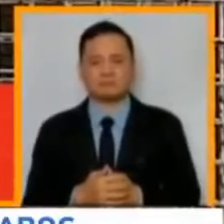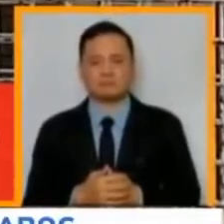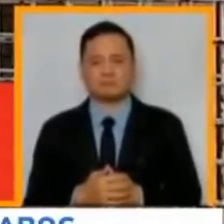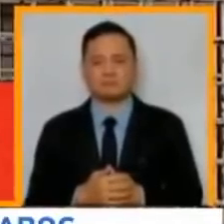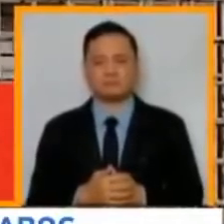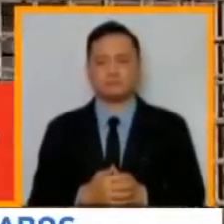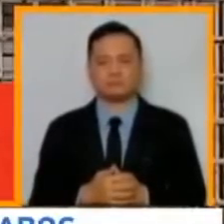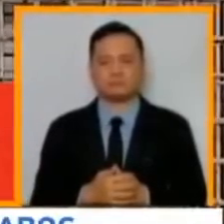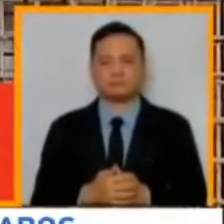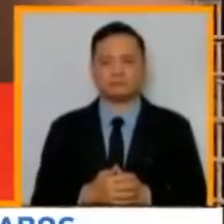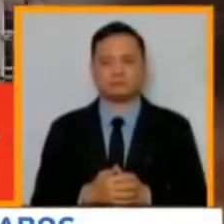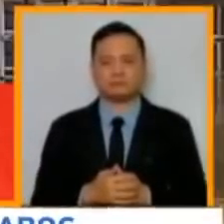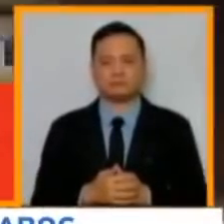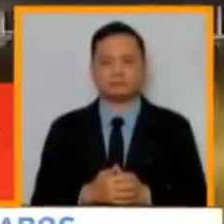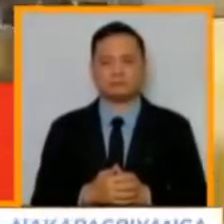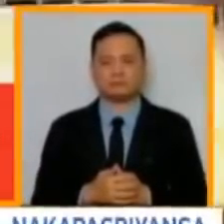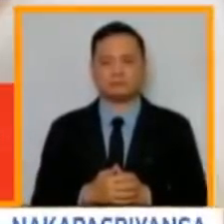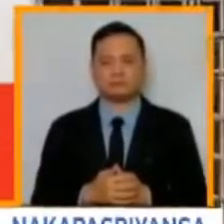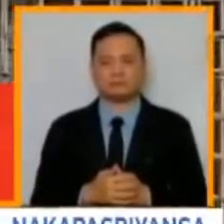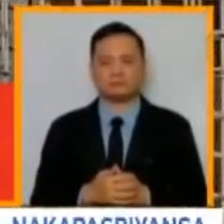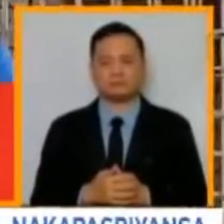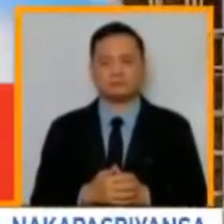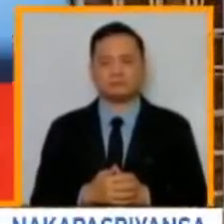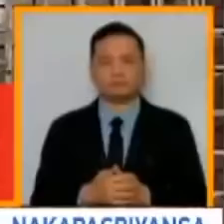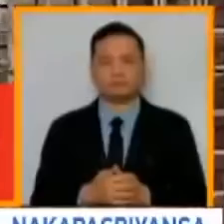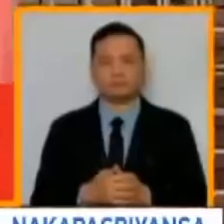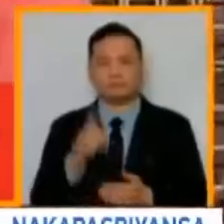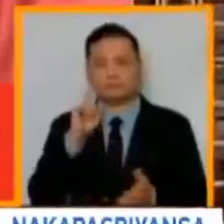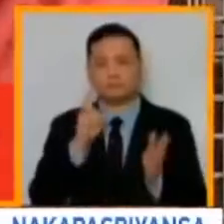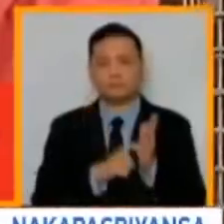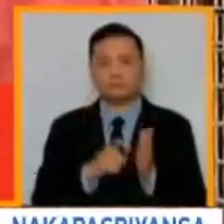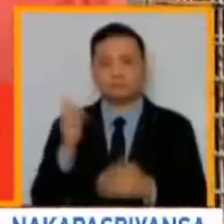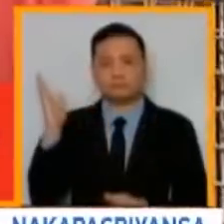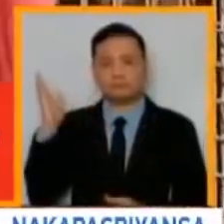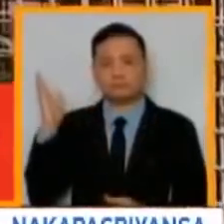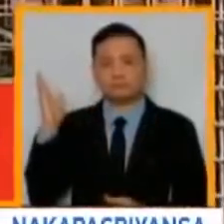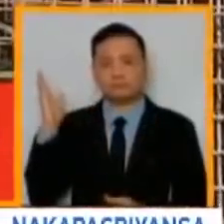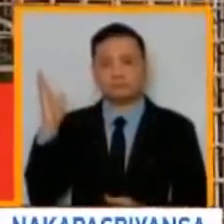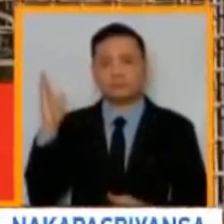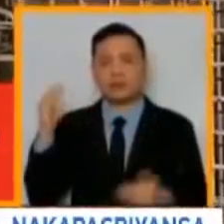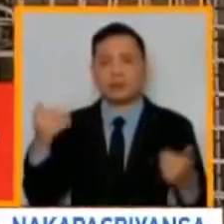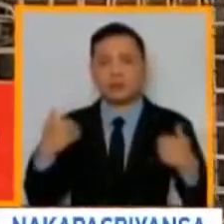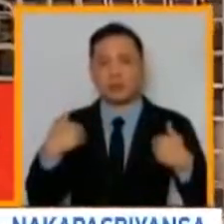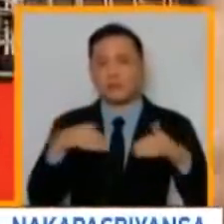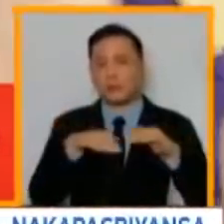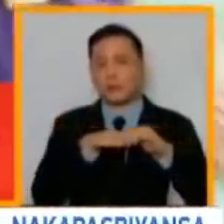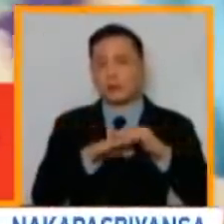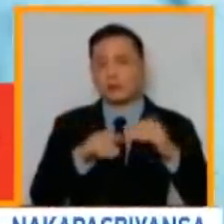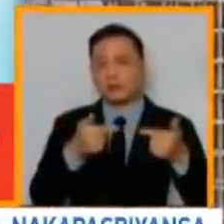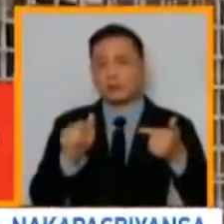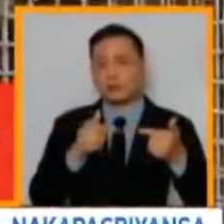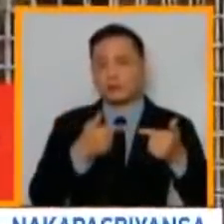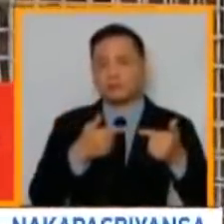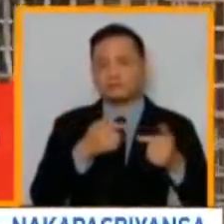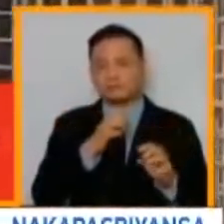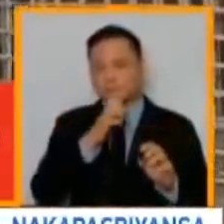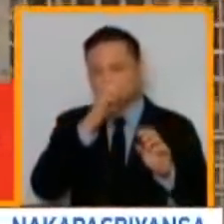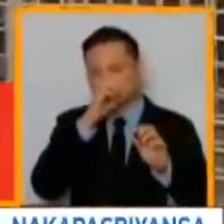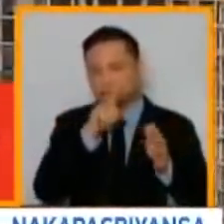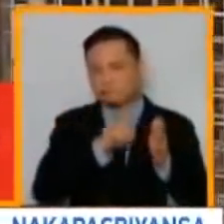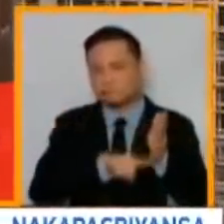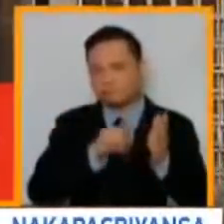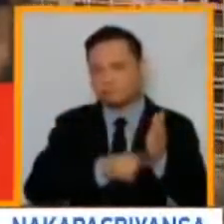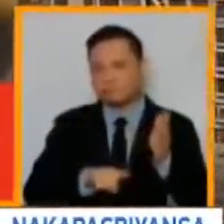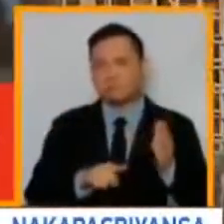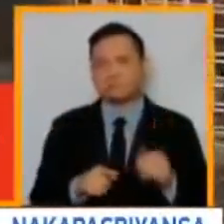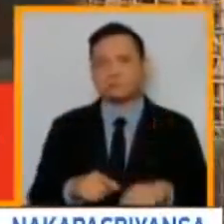Mariz, katulad ng nakikita nyo, tuloy-tuloy yung pag-check dito sa entrance. Mahigpit na hinihingi yung mga vaccination card ng lahat ng papasok dito